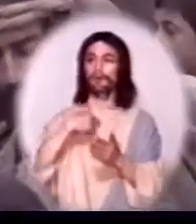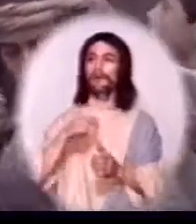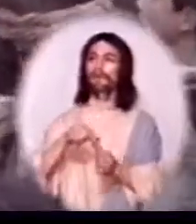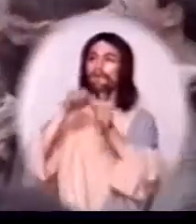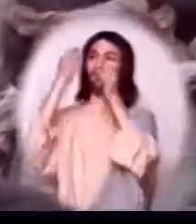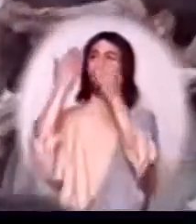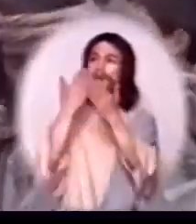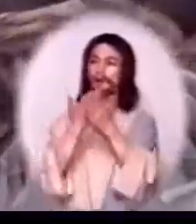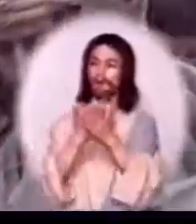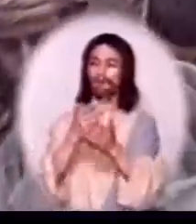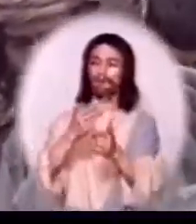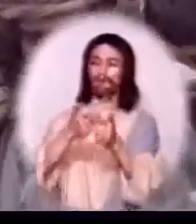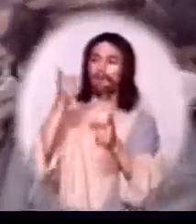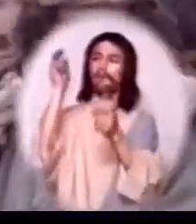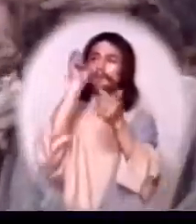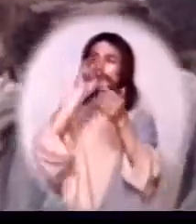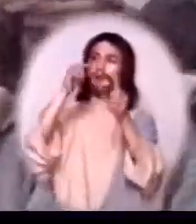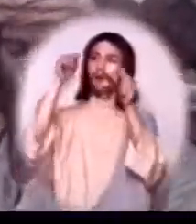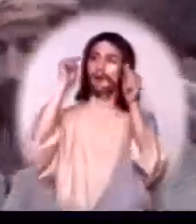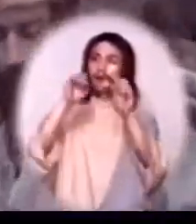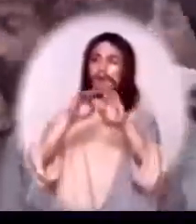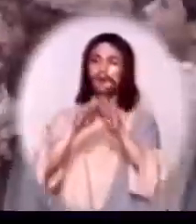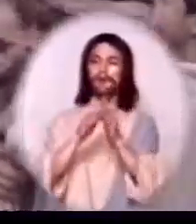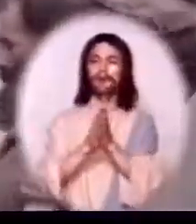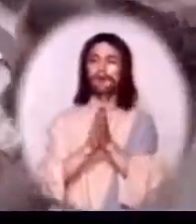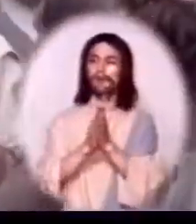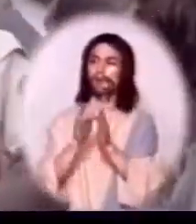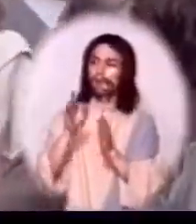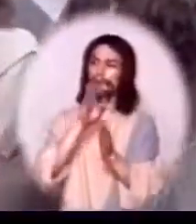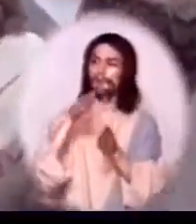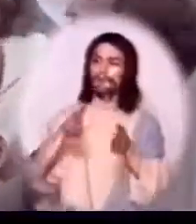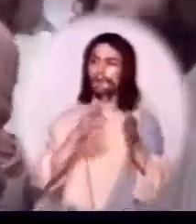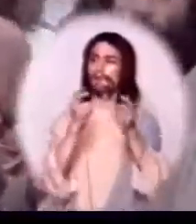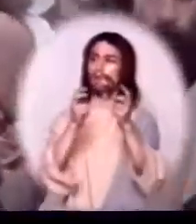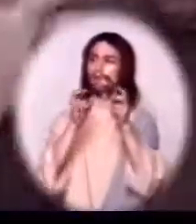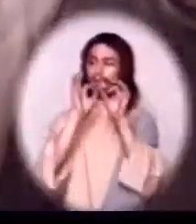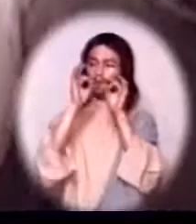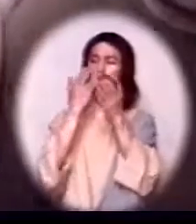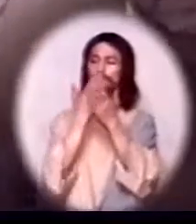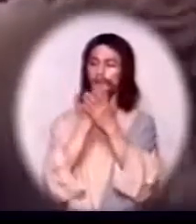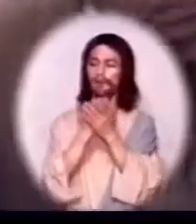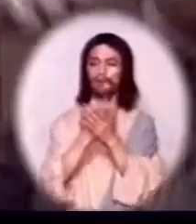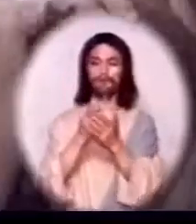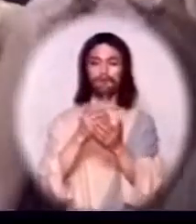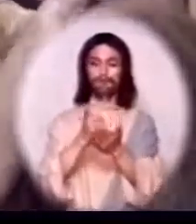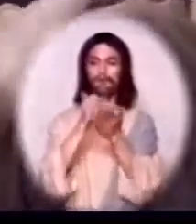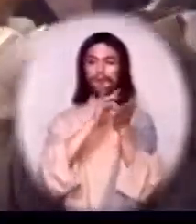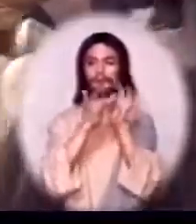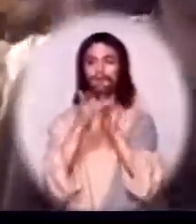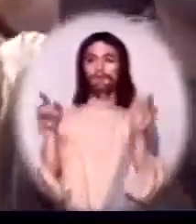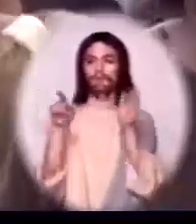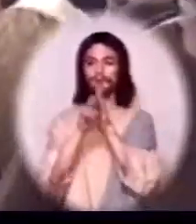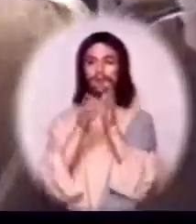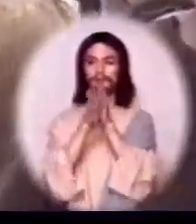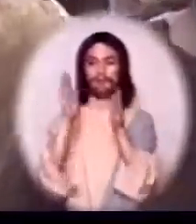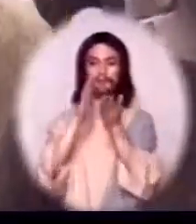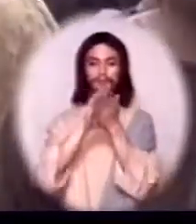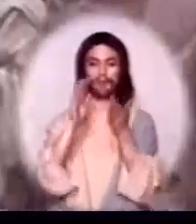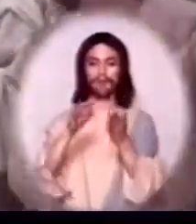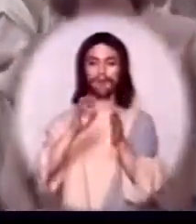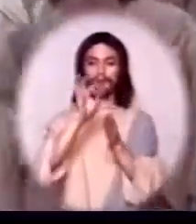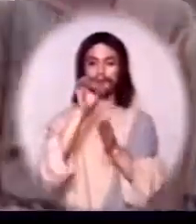우리를 구원하소서. 주를 찬양하라. 참기를 보여주소서. 사람들은 그를 주님으로 받아들이기 시작하고